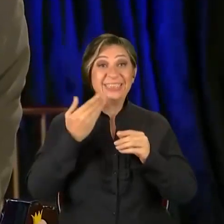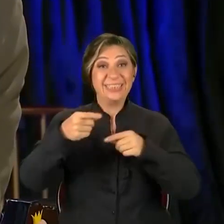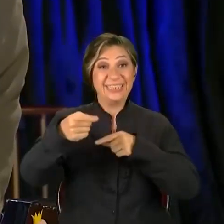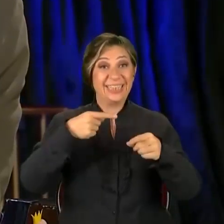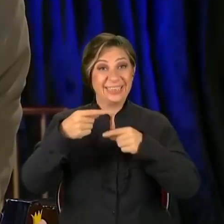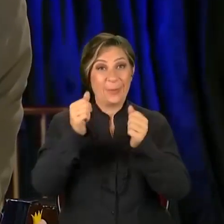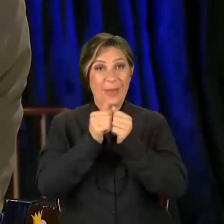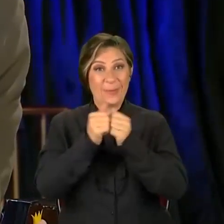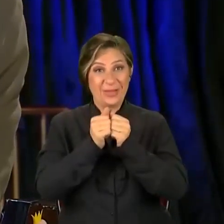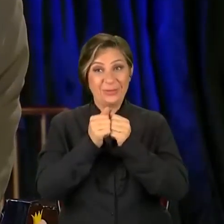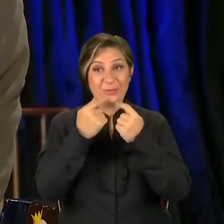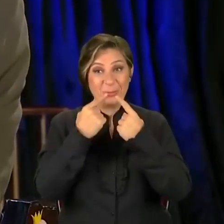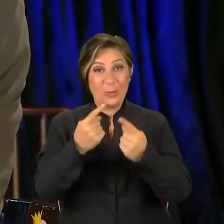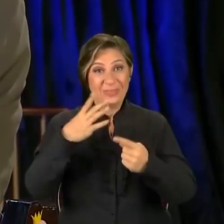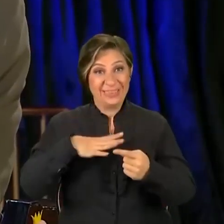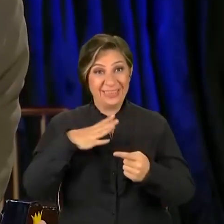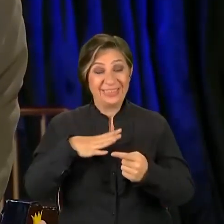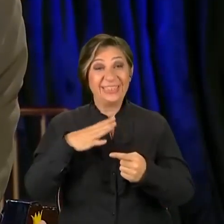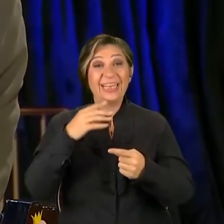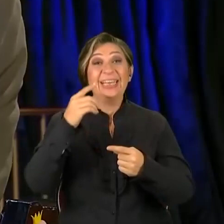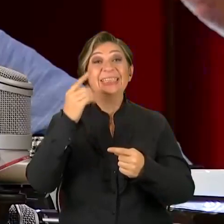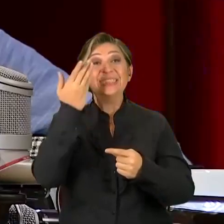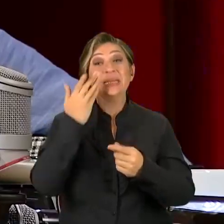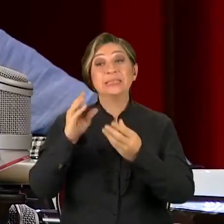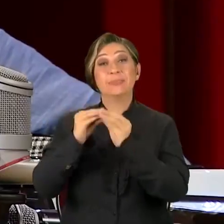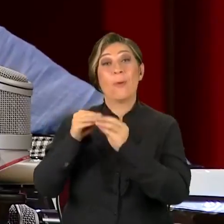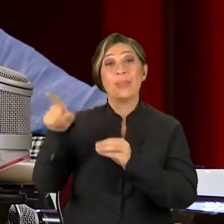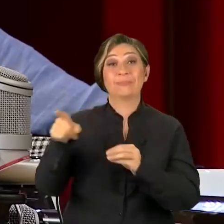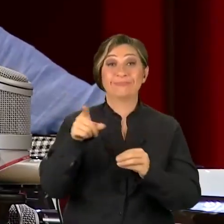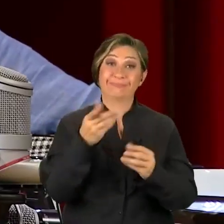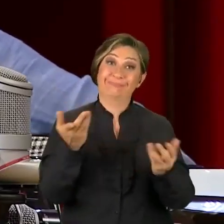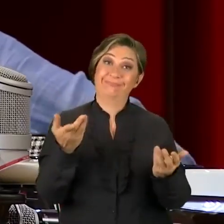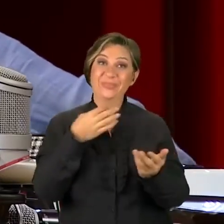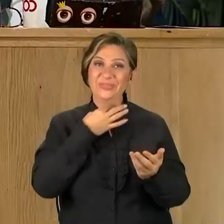beraber söylemesi oldum ben seyirci ile beraber söylemesini yapamayız Evet